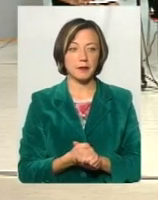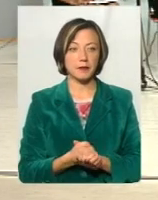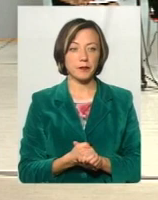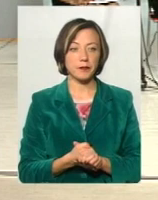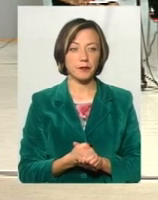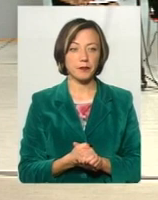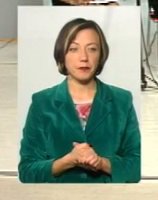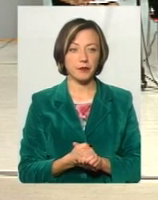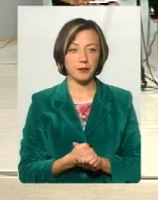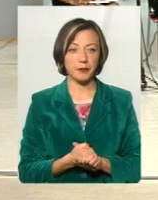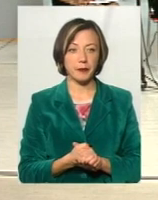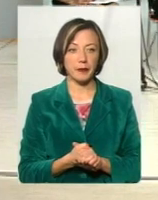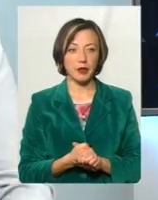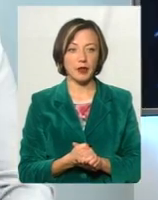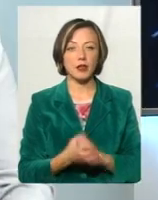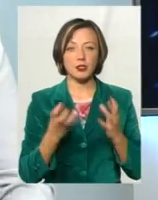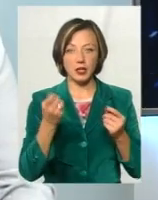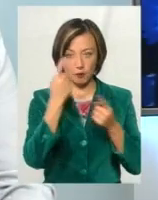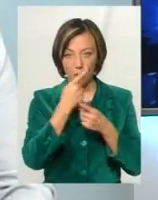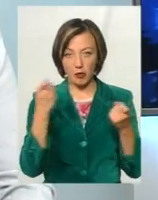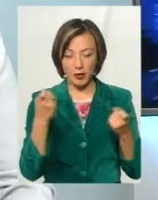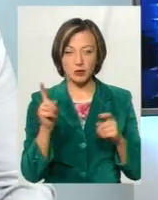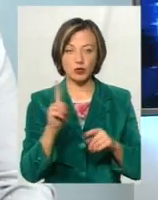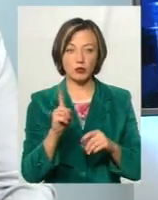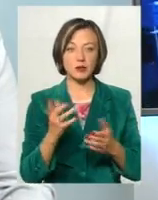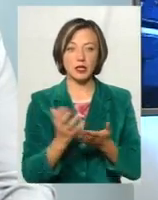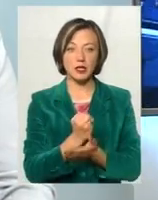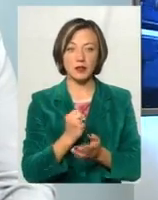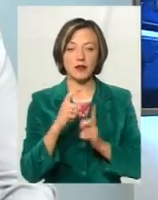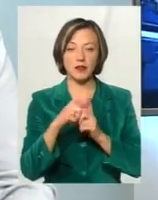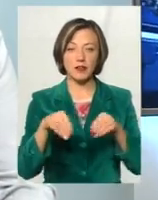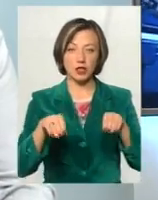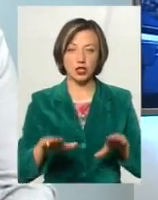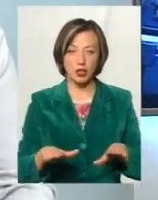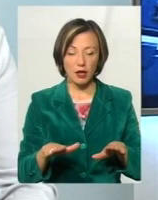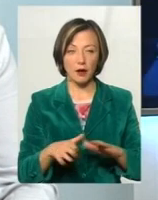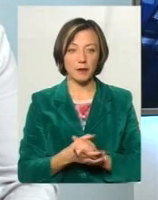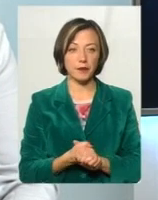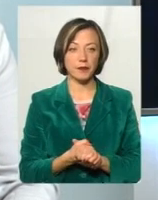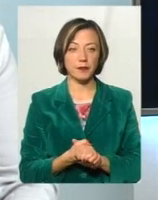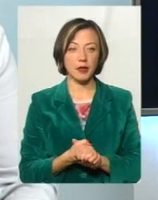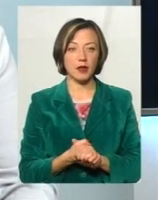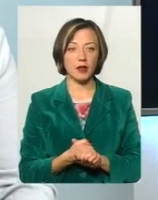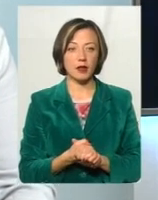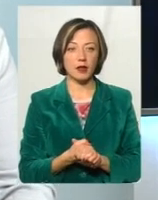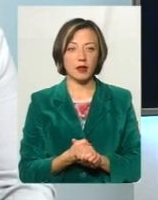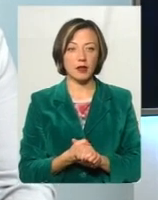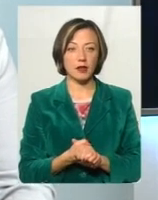неправильно. Тому ще одна інформація для того, щоб знайти для неї рішення, адже в нас...